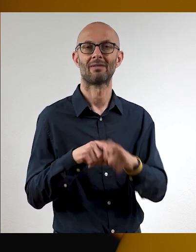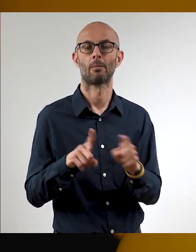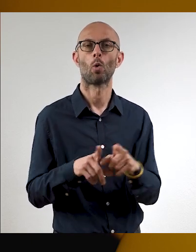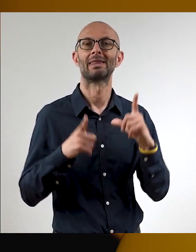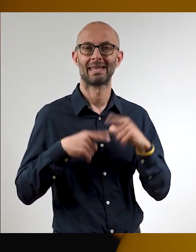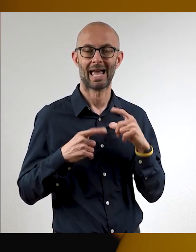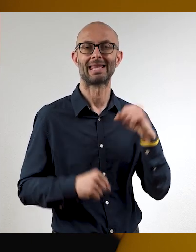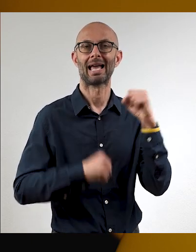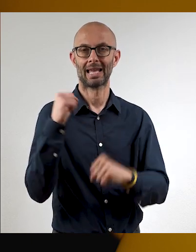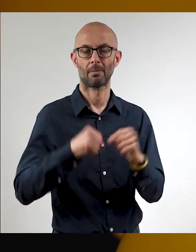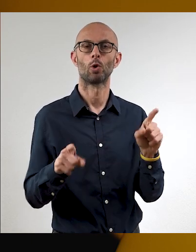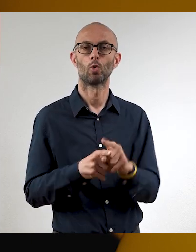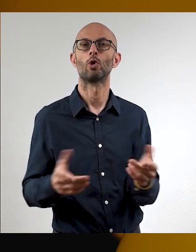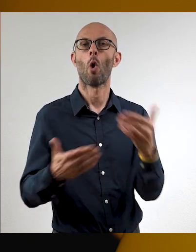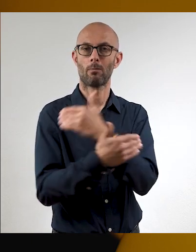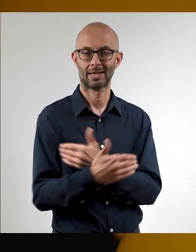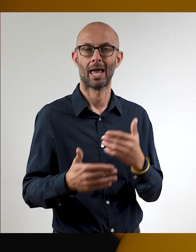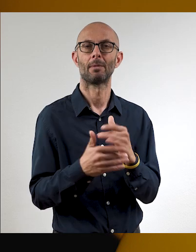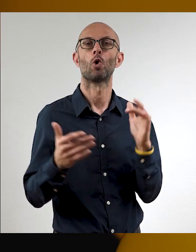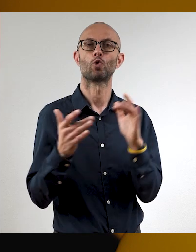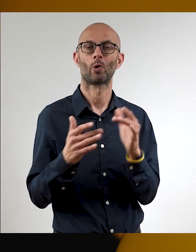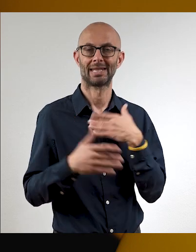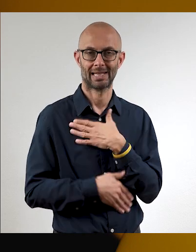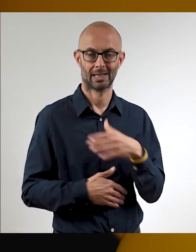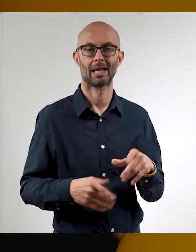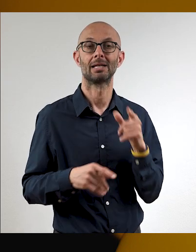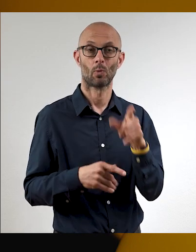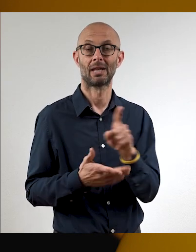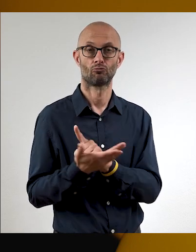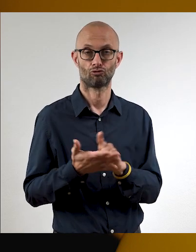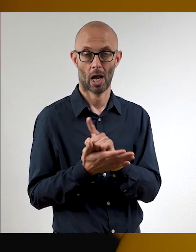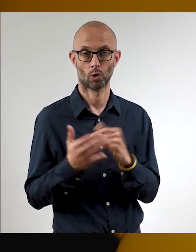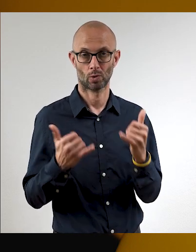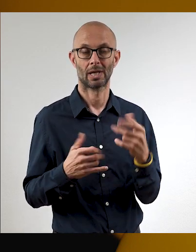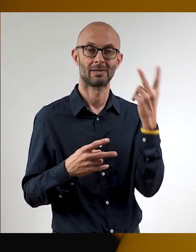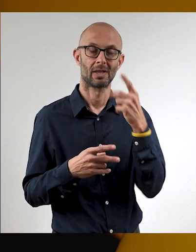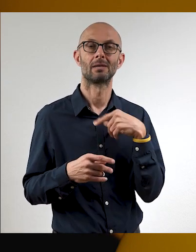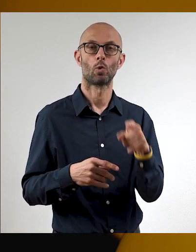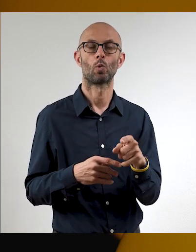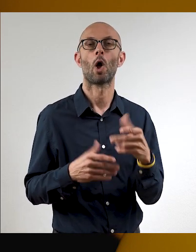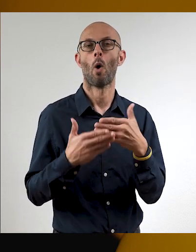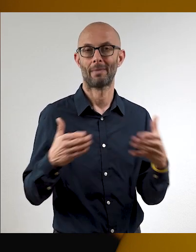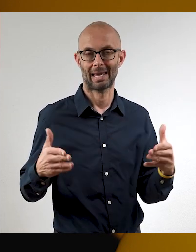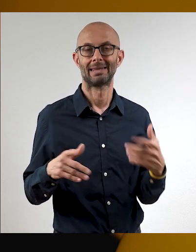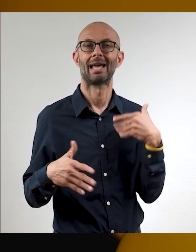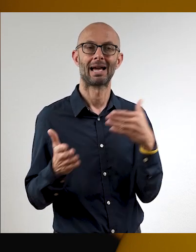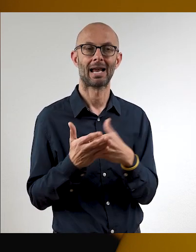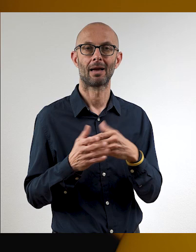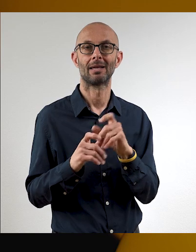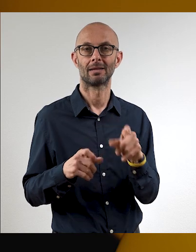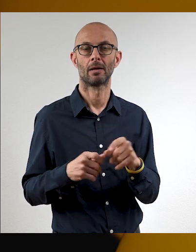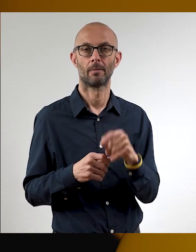dihanje, gibanje, tudi objemi, dotiki. Ne? Zdaj v tem času, ne, seveda smo tukaj omejeni in raven,